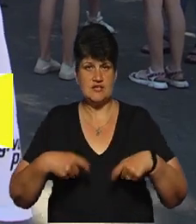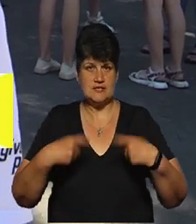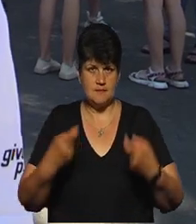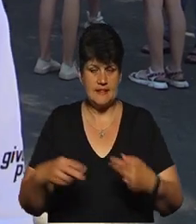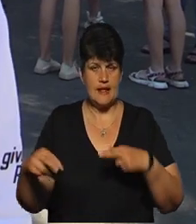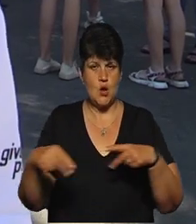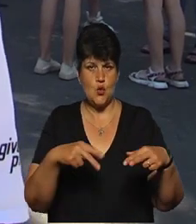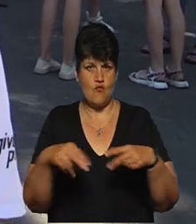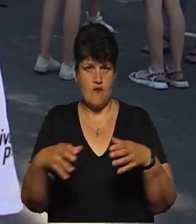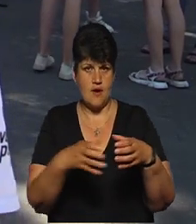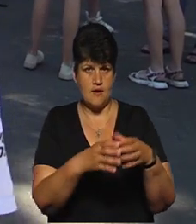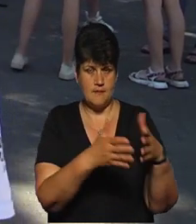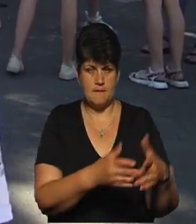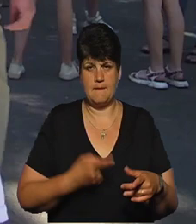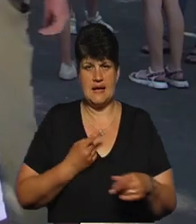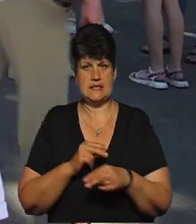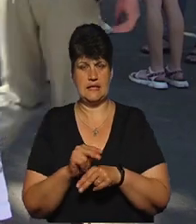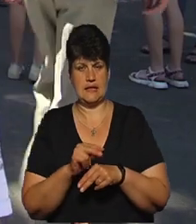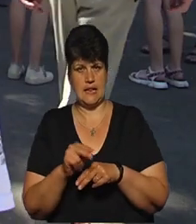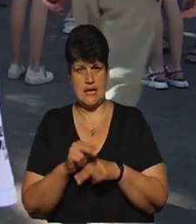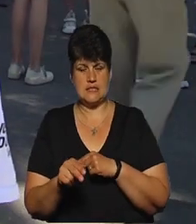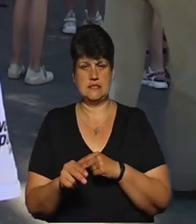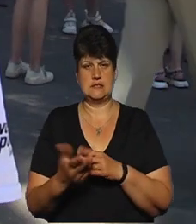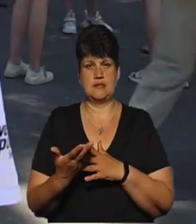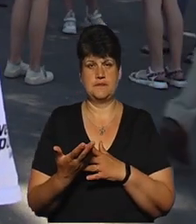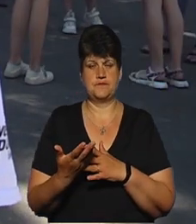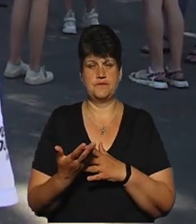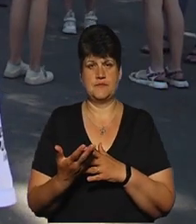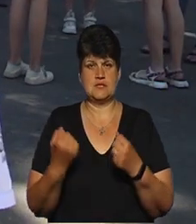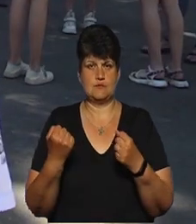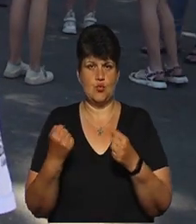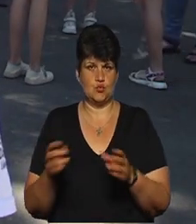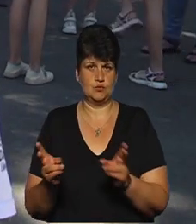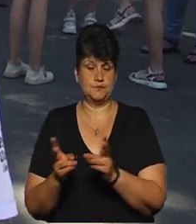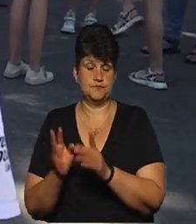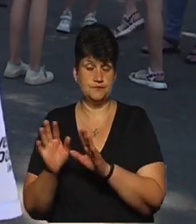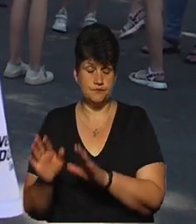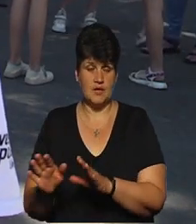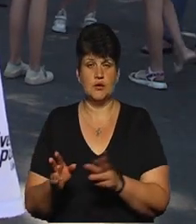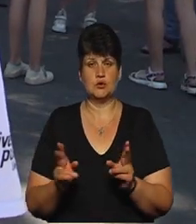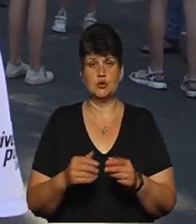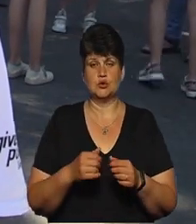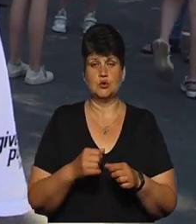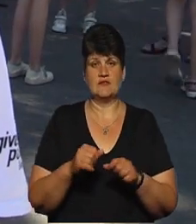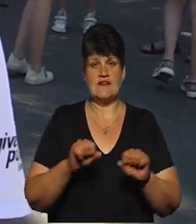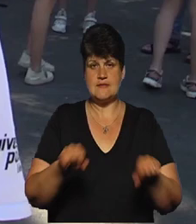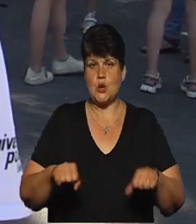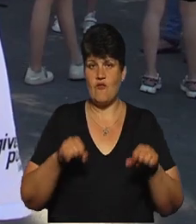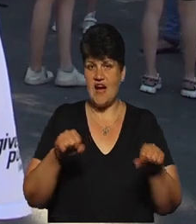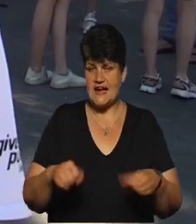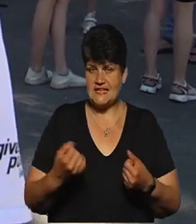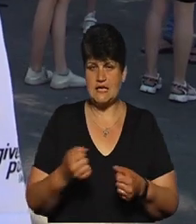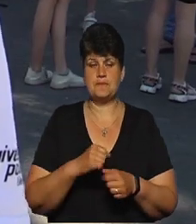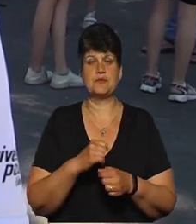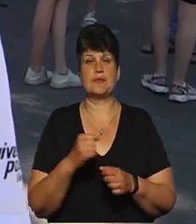локація, майстер-класи від контактних видів спорту, турніри з веслування на байдарках, турніри з